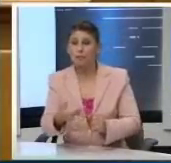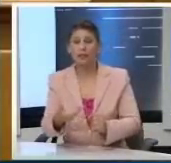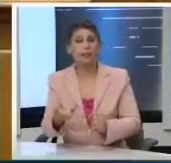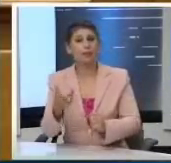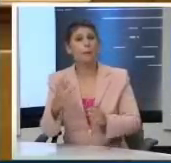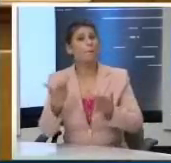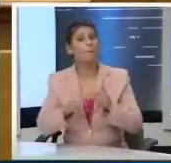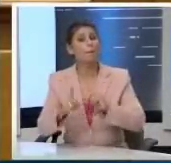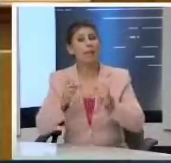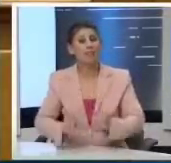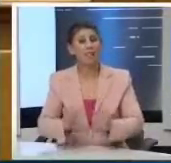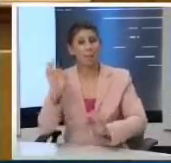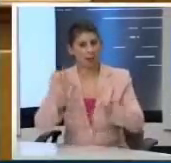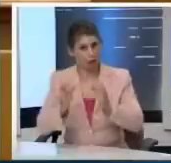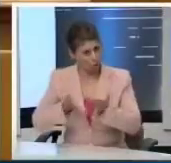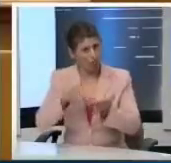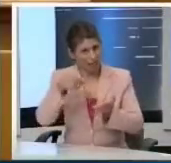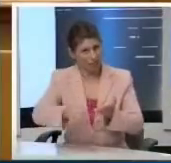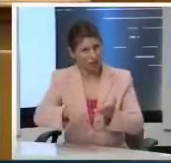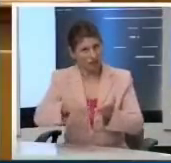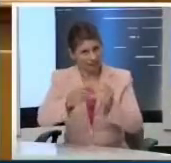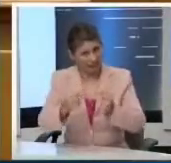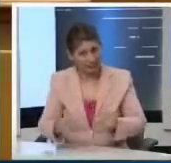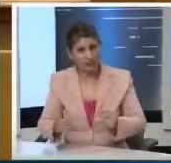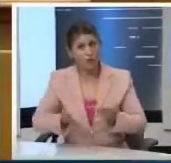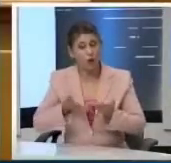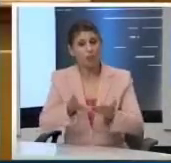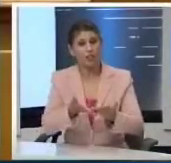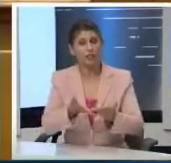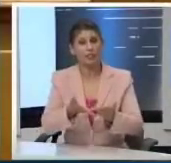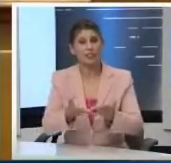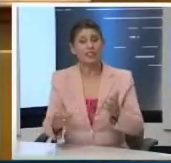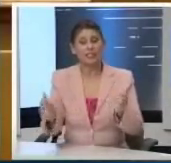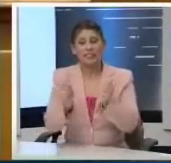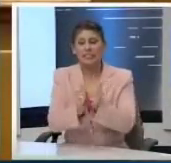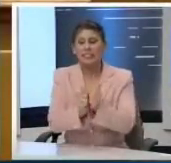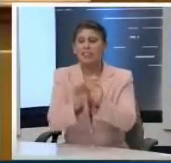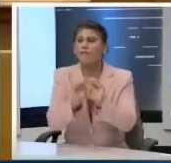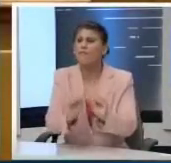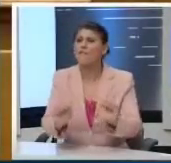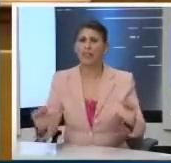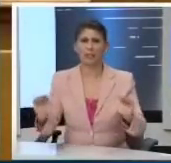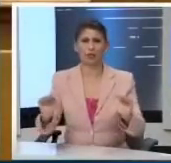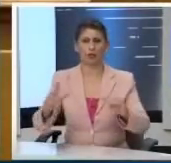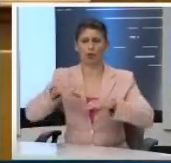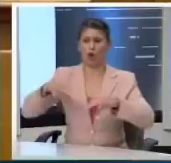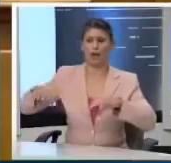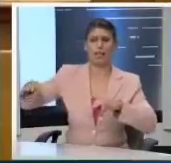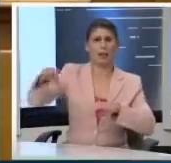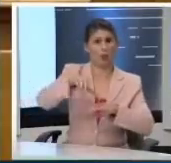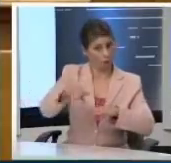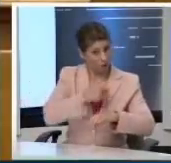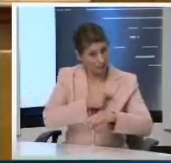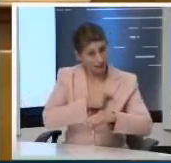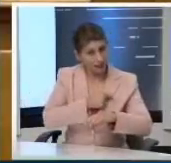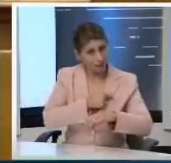το Μακεδονικό βοηθάει σε αυτό. Βοηθάει δηλαδή στη συμφιλίωση των λαών. Πραγματικά αυτό είναι που πιστεύετε.